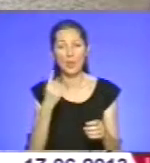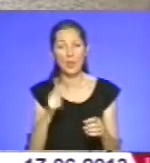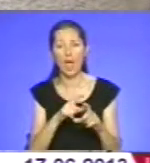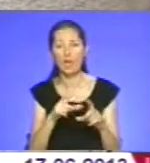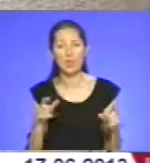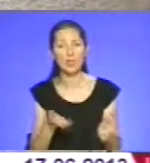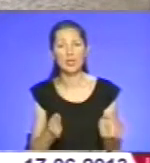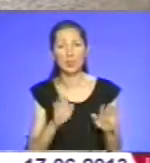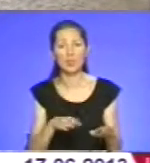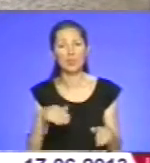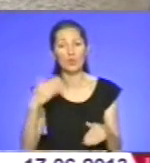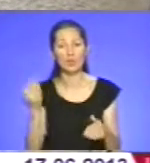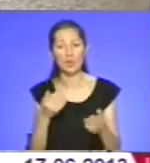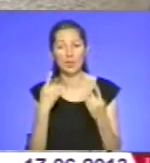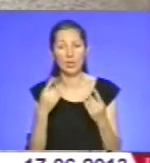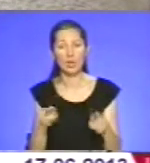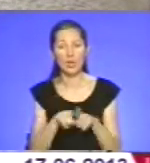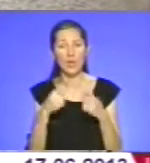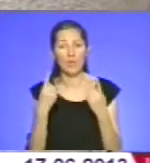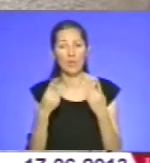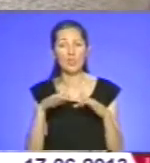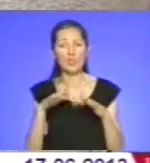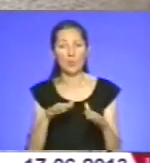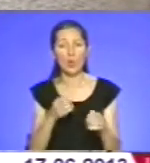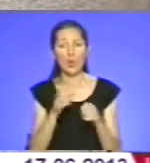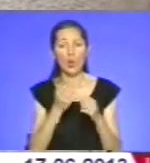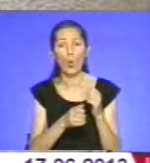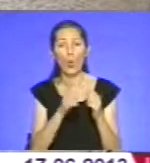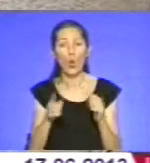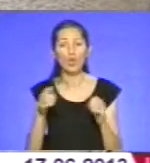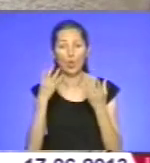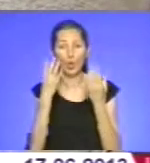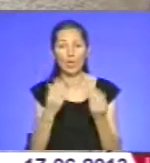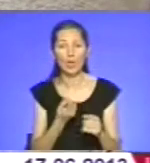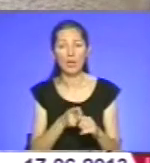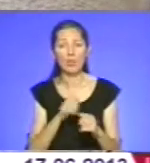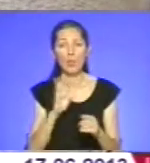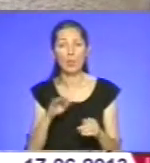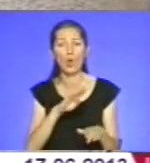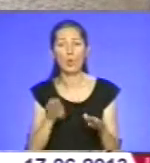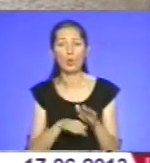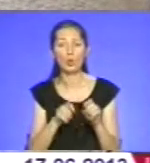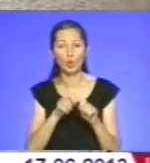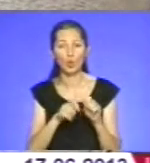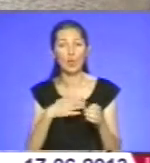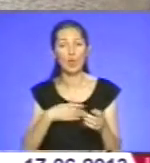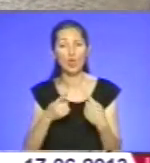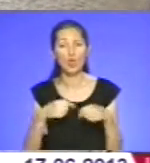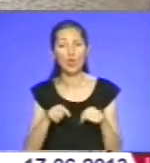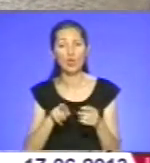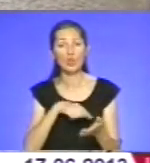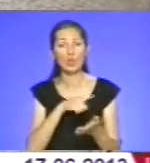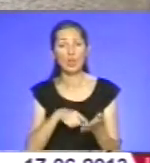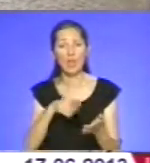від такої великої справи. Звичайно, кожного дня це було під контролем нашого відділу з питань освіти.